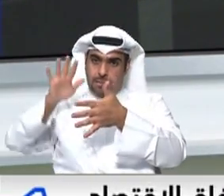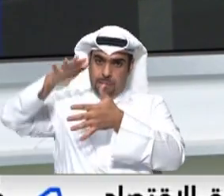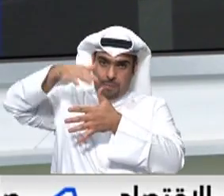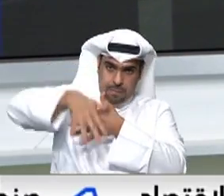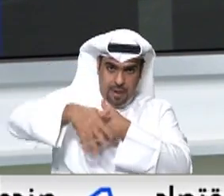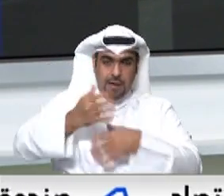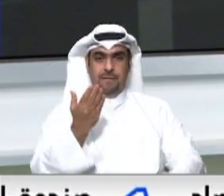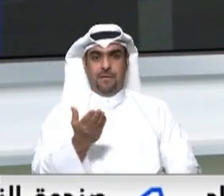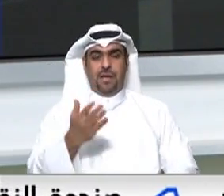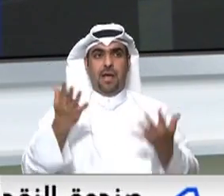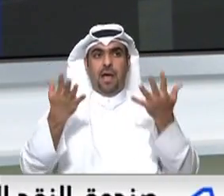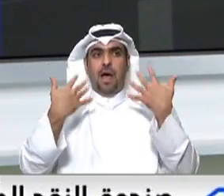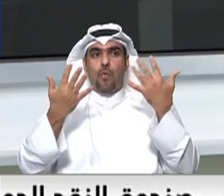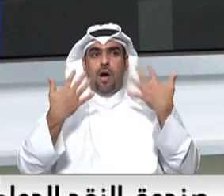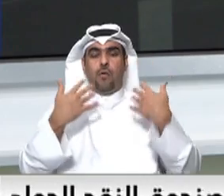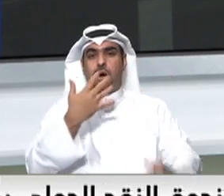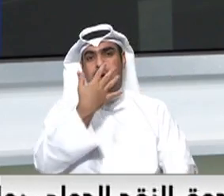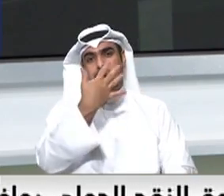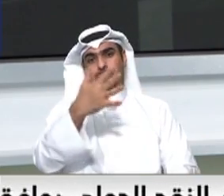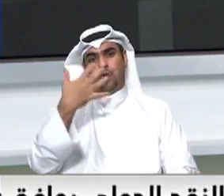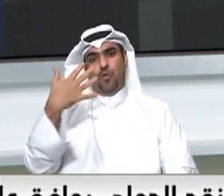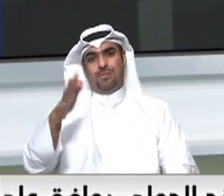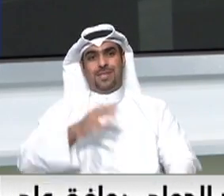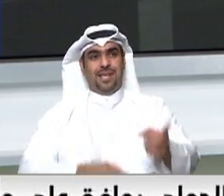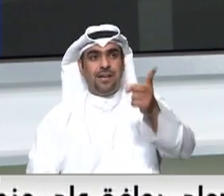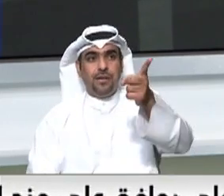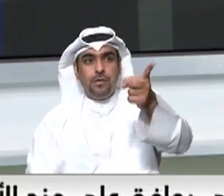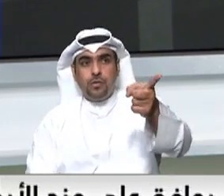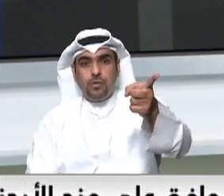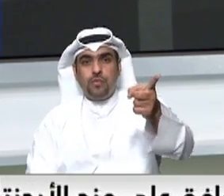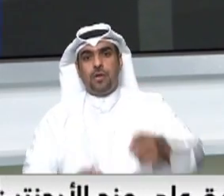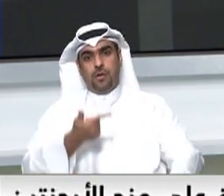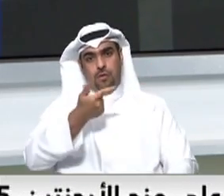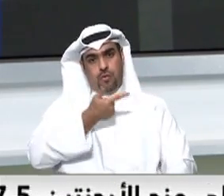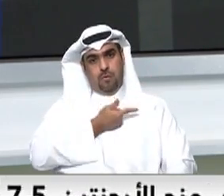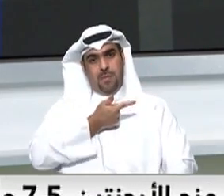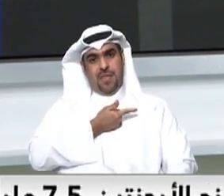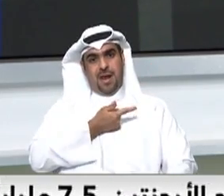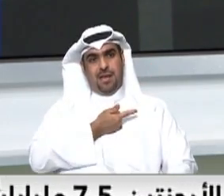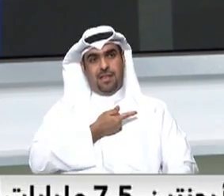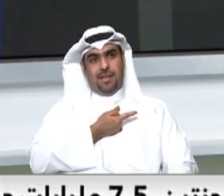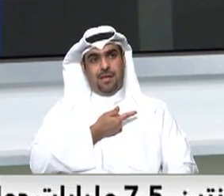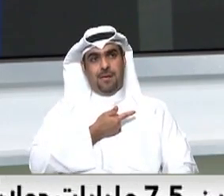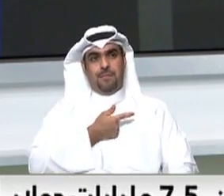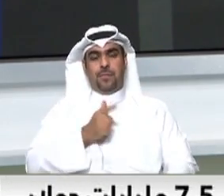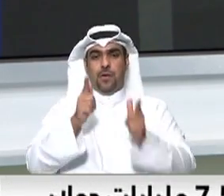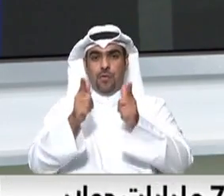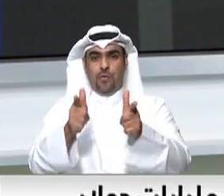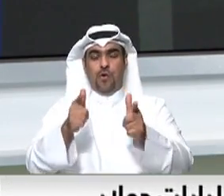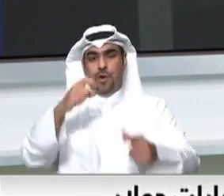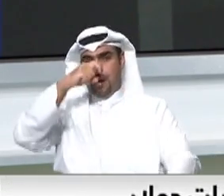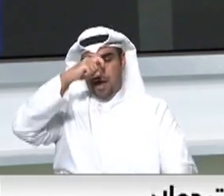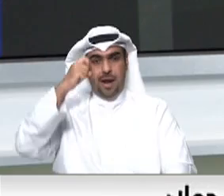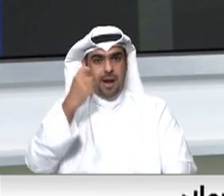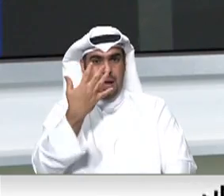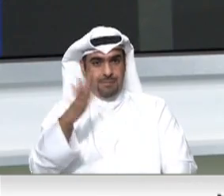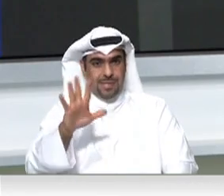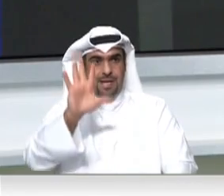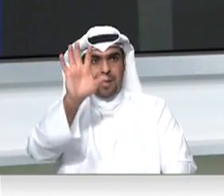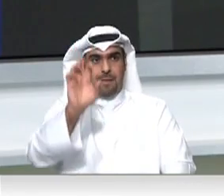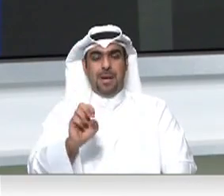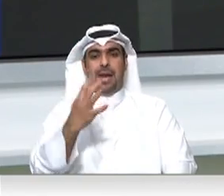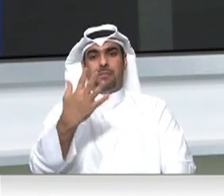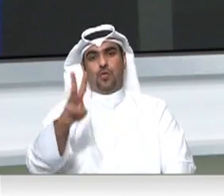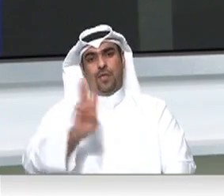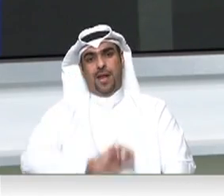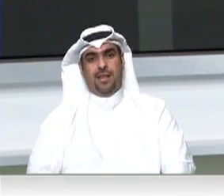الى 55 كيلو متر في الساعه معتدله الى نشطه من 15 الى 55 والصغرى 35 درجه مئويه الاجواء الحاره تستمر